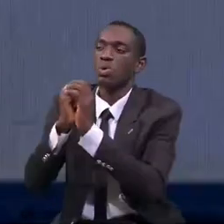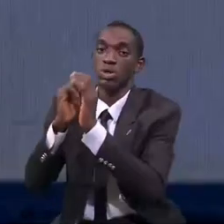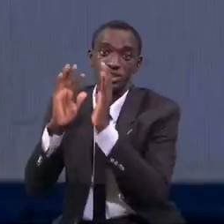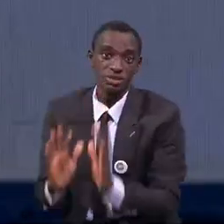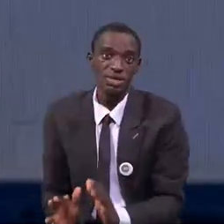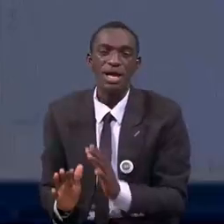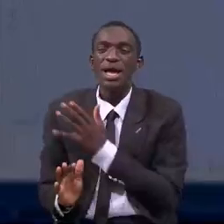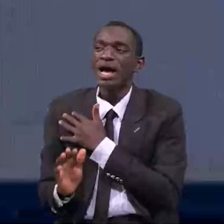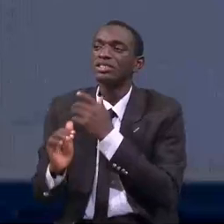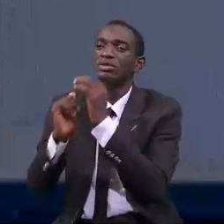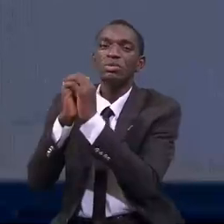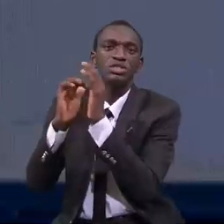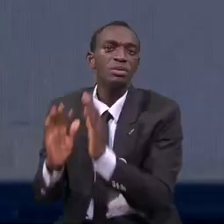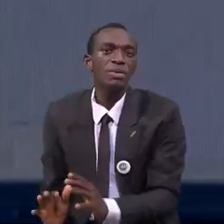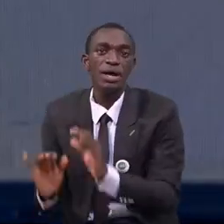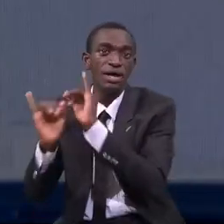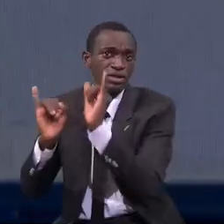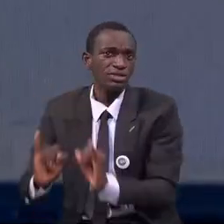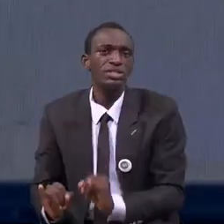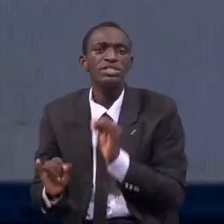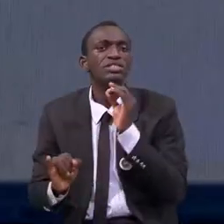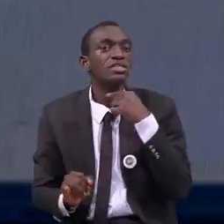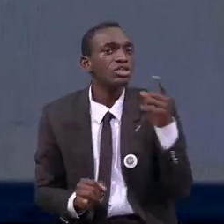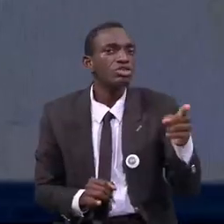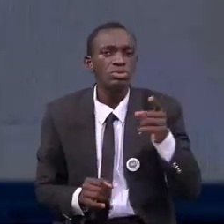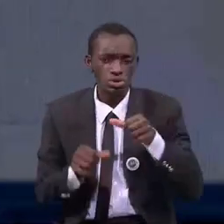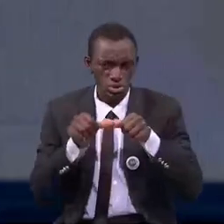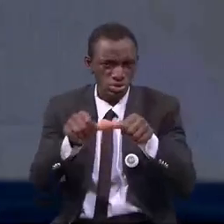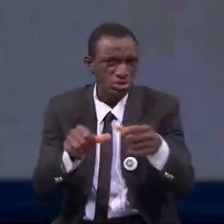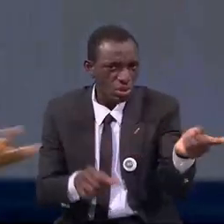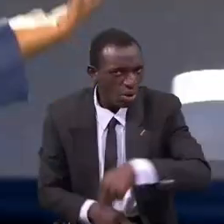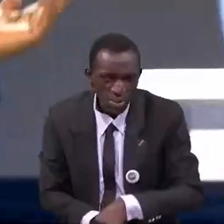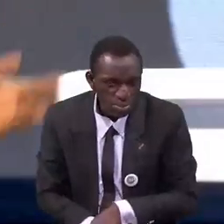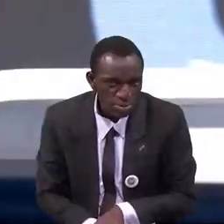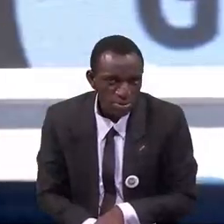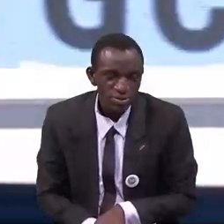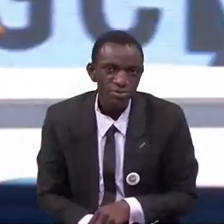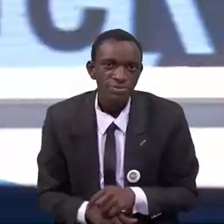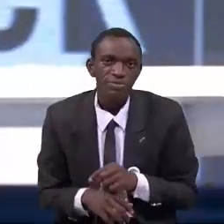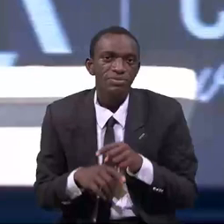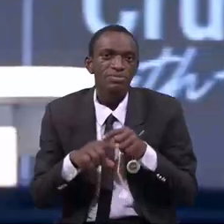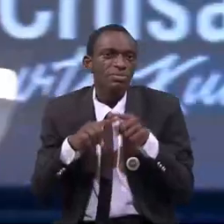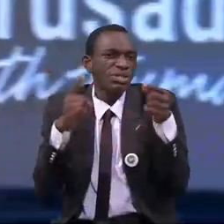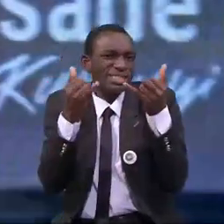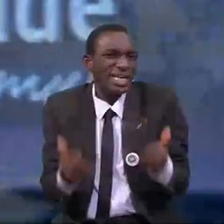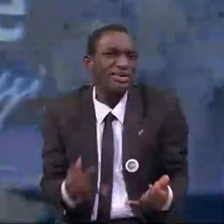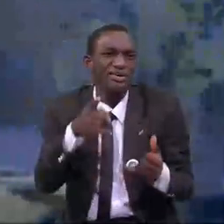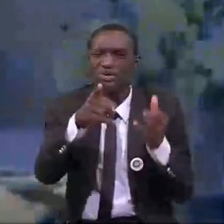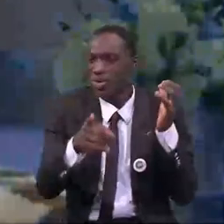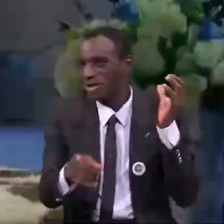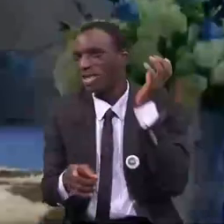idoles et les adorateurs d' de de continuer de